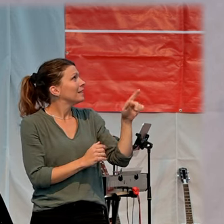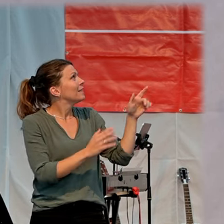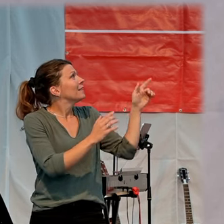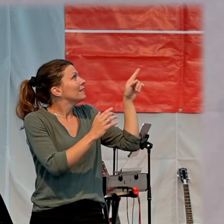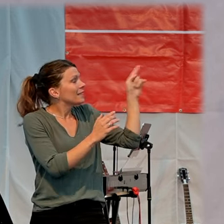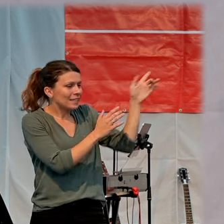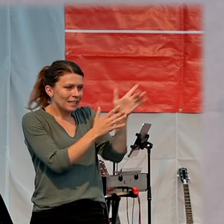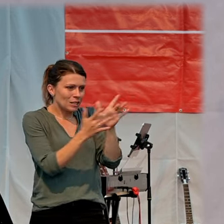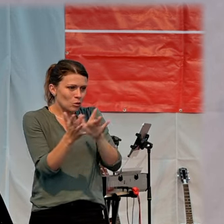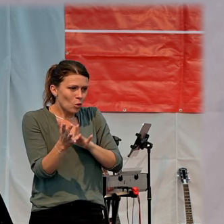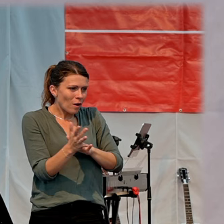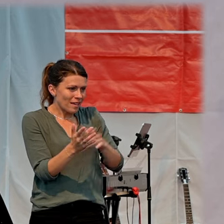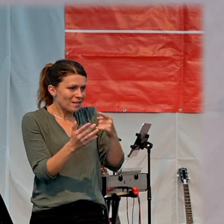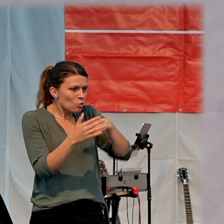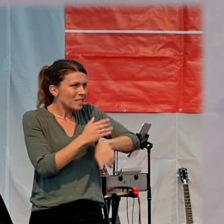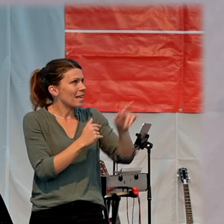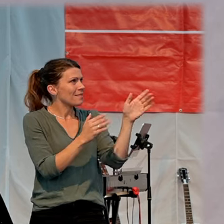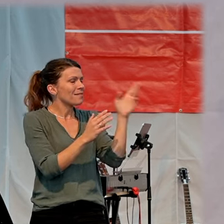Jesu Christi.